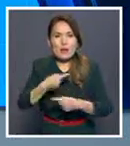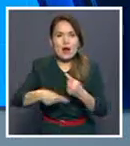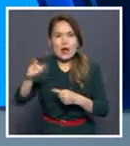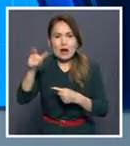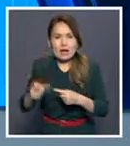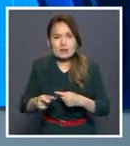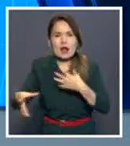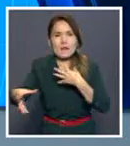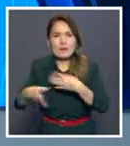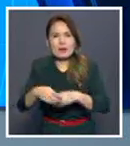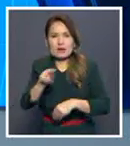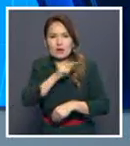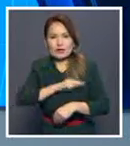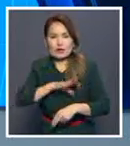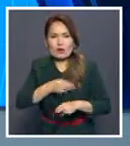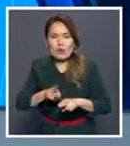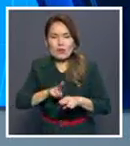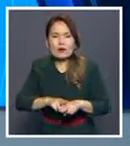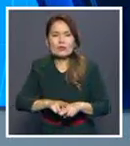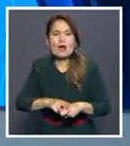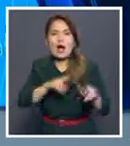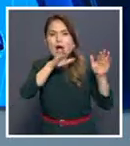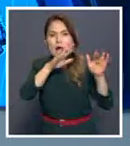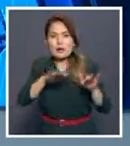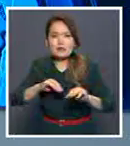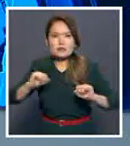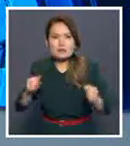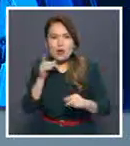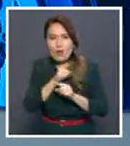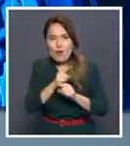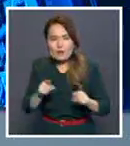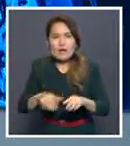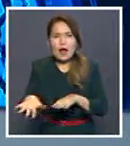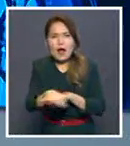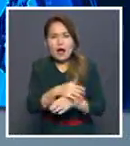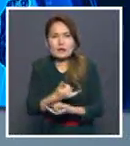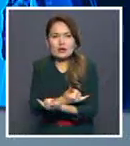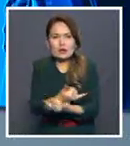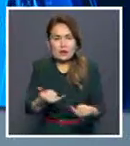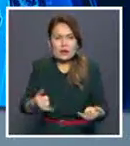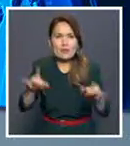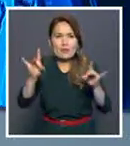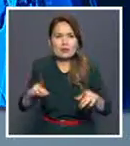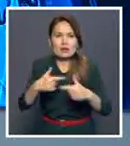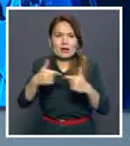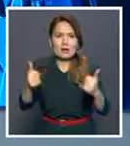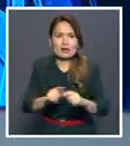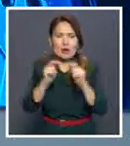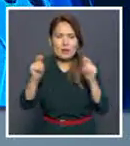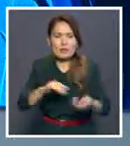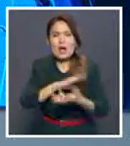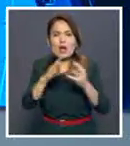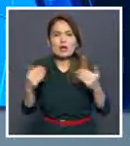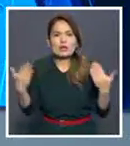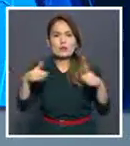кәсіпкерлер мемлекеттік-жекеменшік әріптестік негізінде қысқа уақыттың ішінде халықтың игілігіне жарайтын нысанды қолданысқа берді. Жалпы бұл